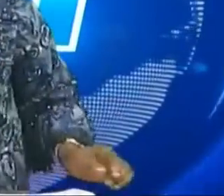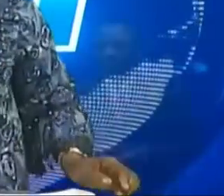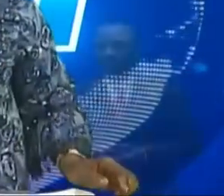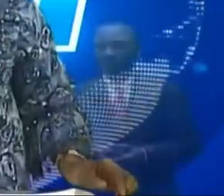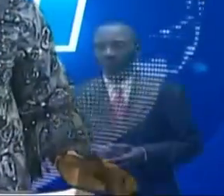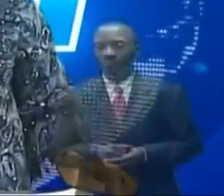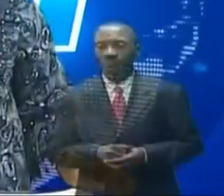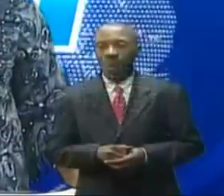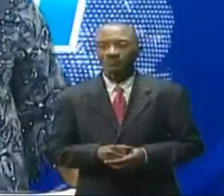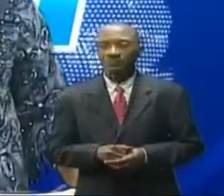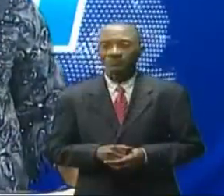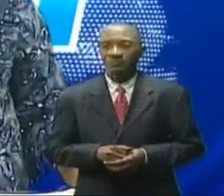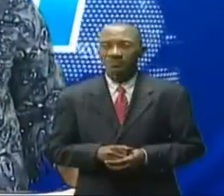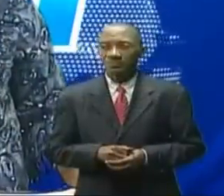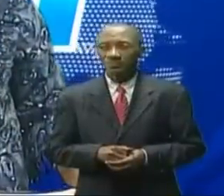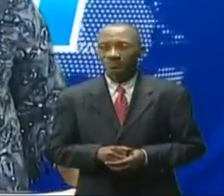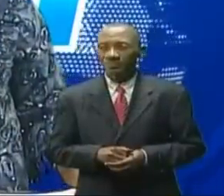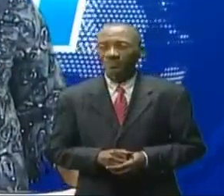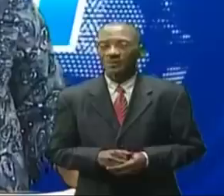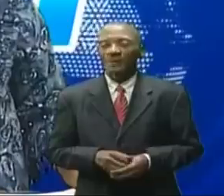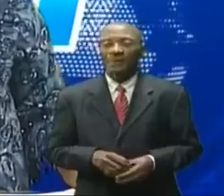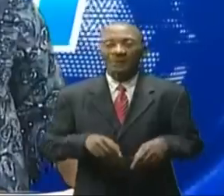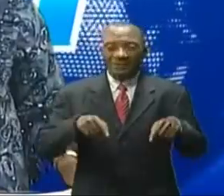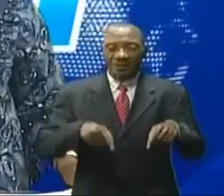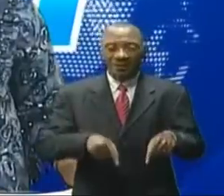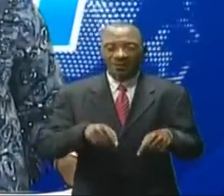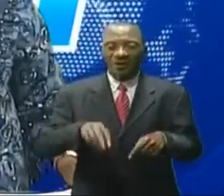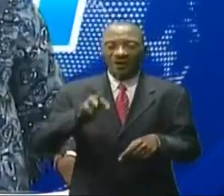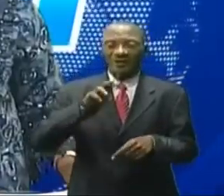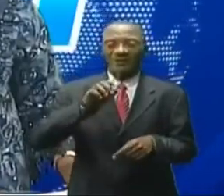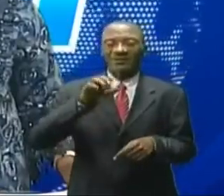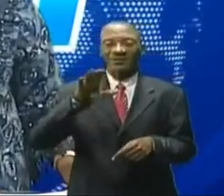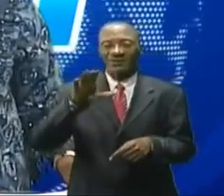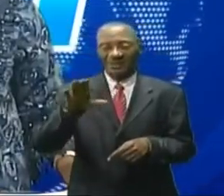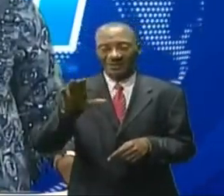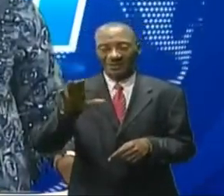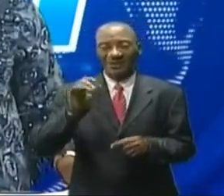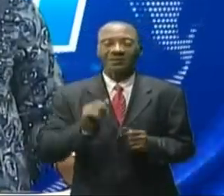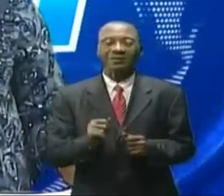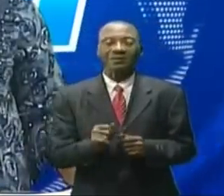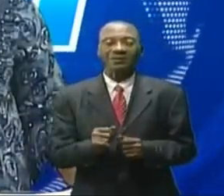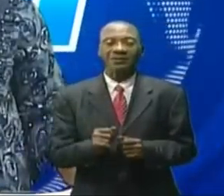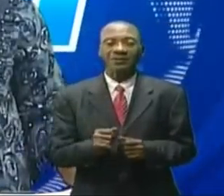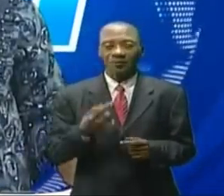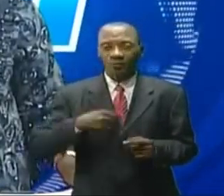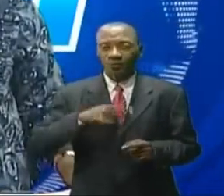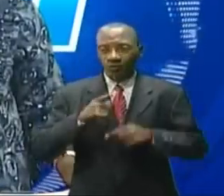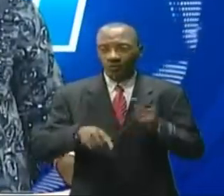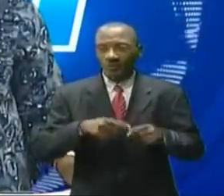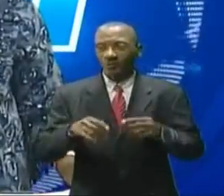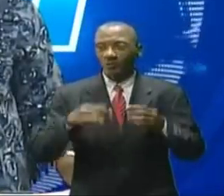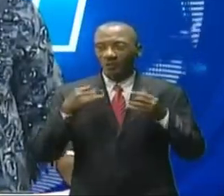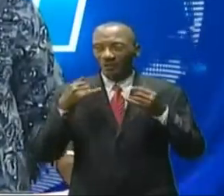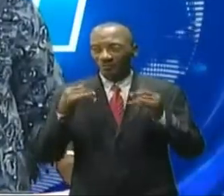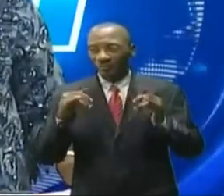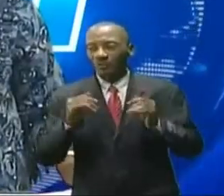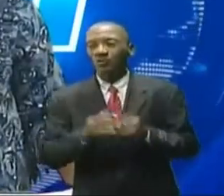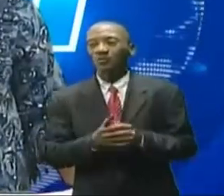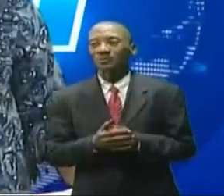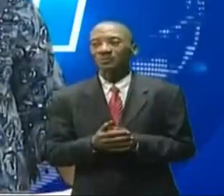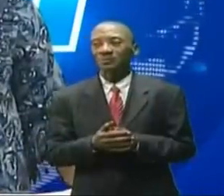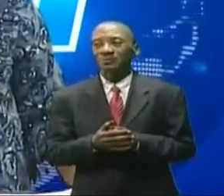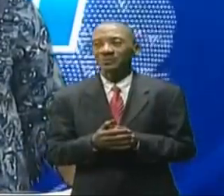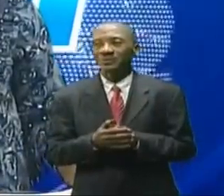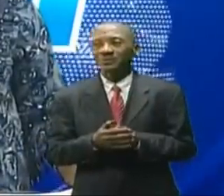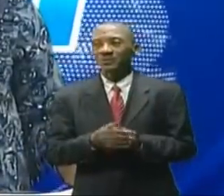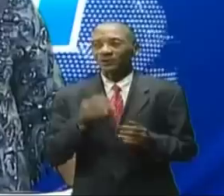RTNC Nouveau Journal vend le titre sommaire de cette édition. Fini le calvaire des maladies hydriques dans la ville de Mbujmaï. La solution